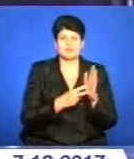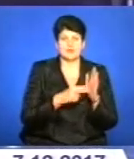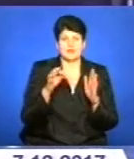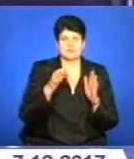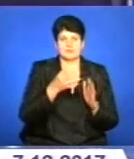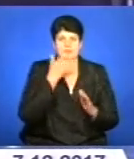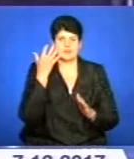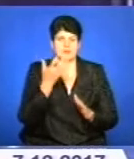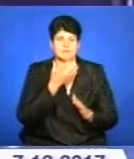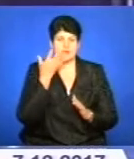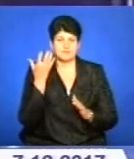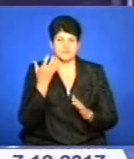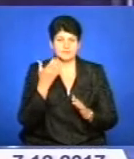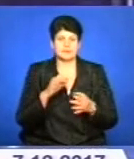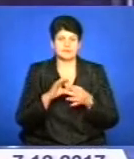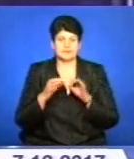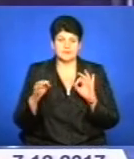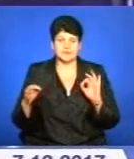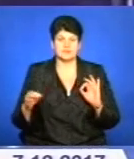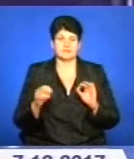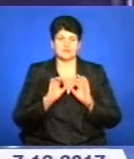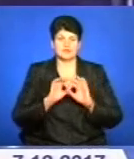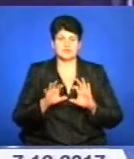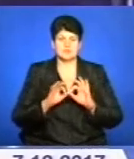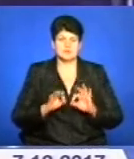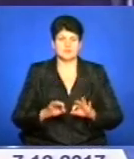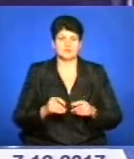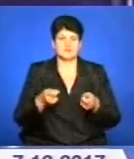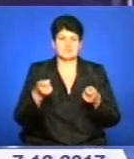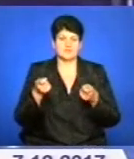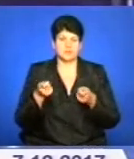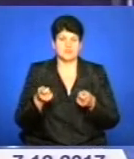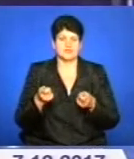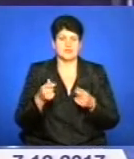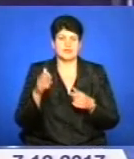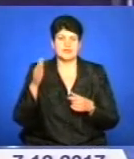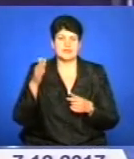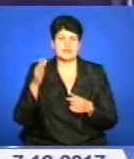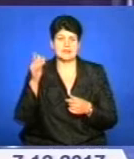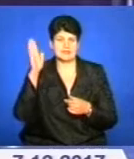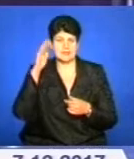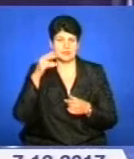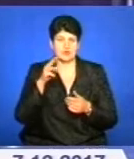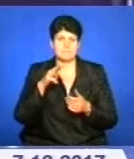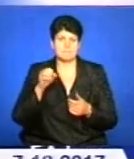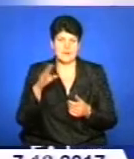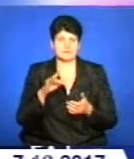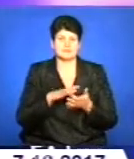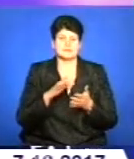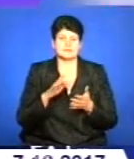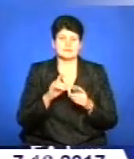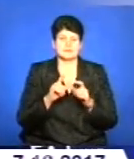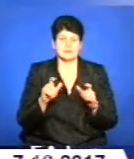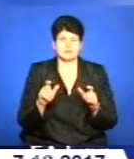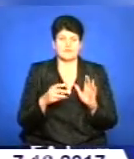нуля. Детальніше розкаже завідувач сектору метеорологічних прогнозів Тернопільського гідрометеоцентру Оксана Озимків.